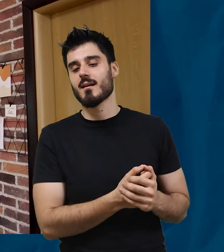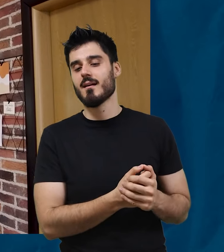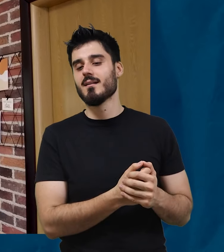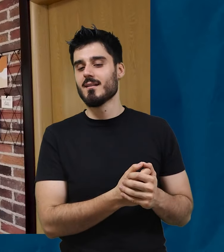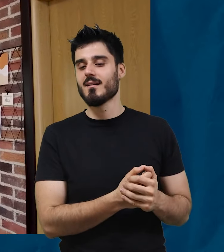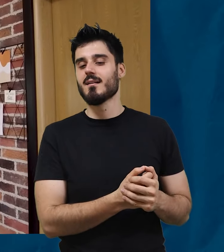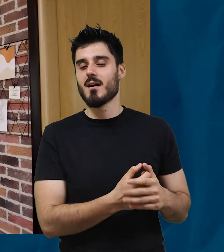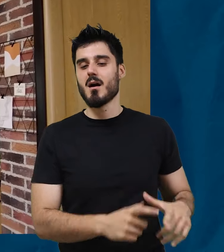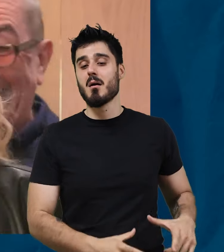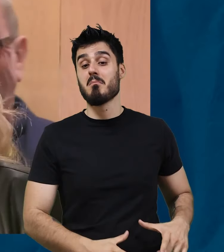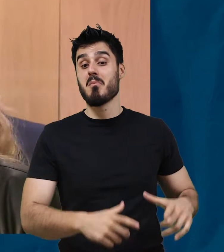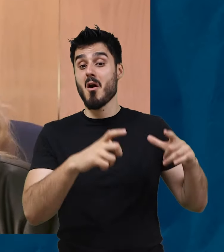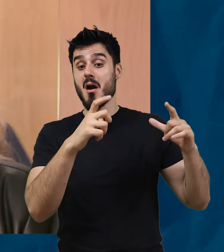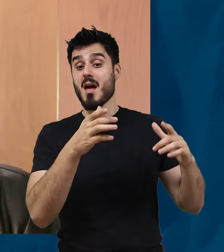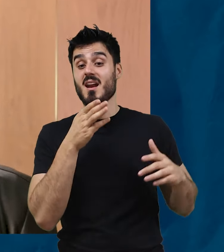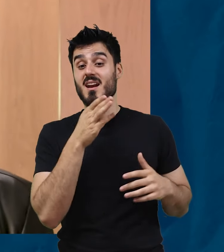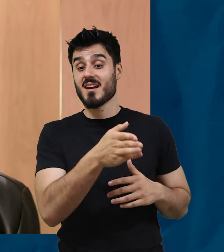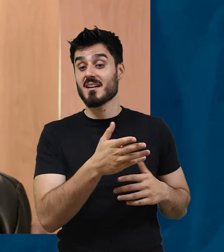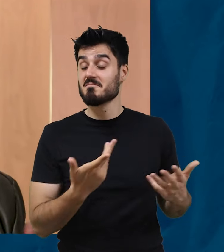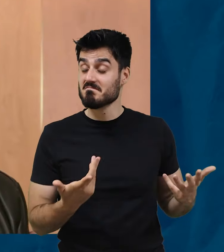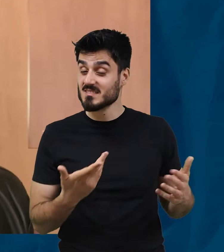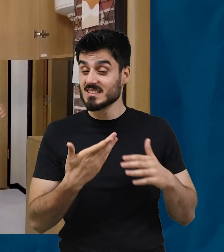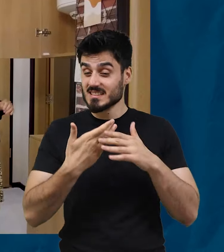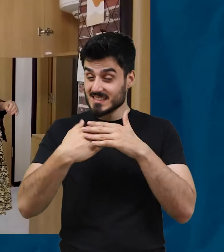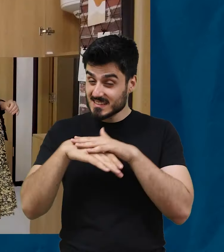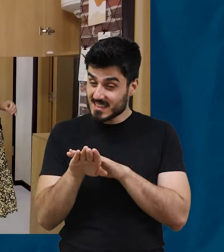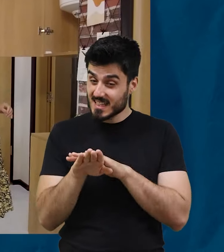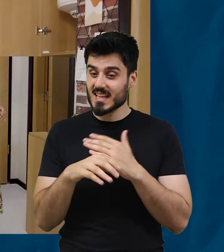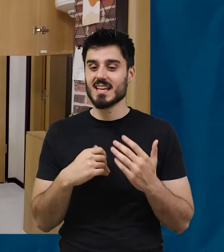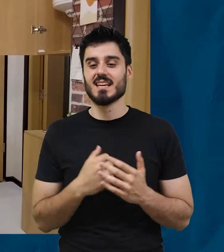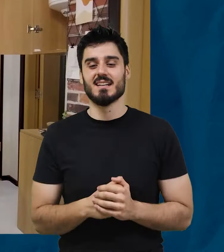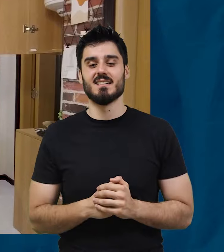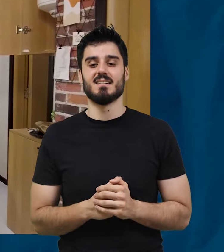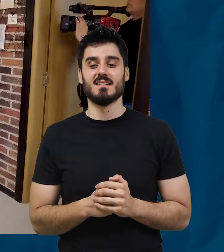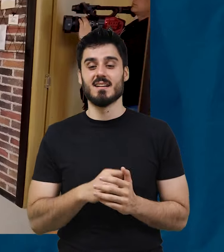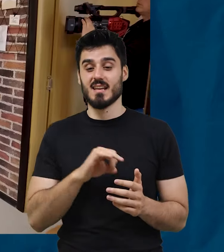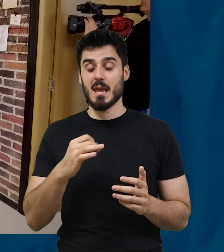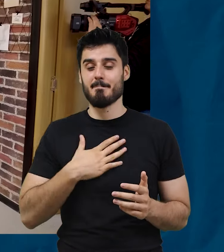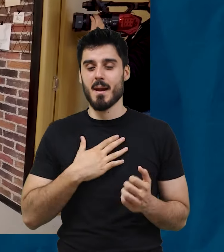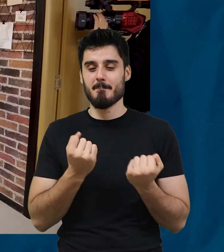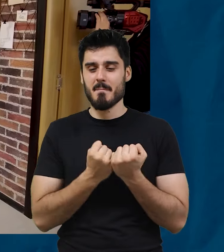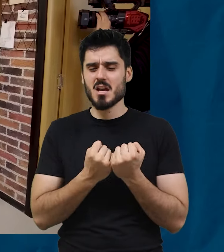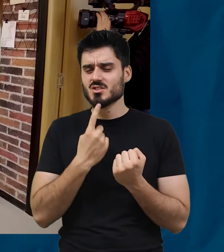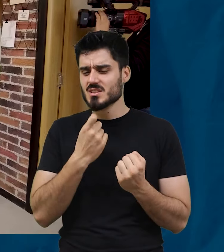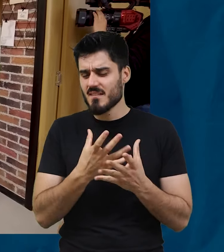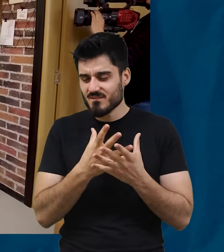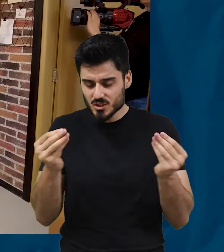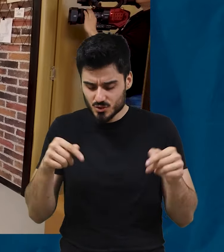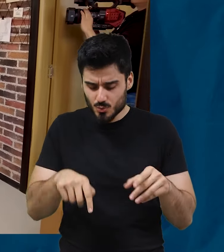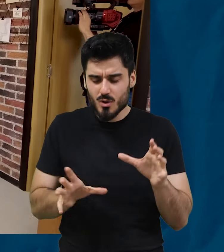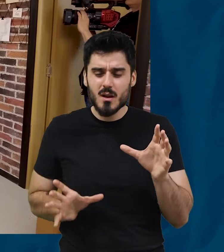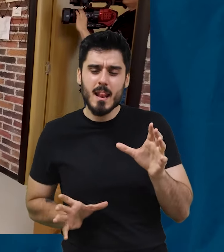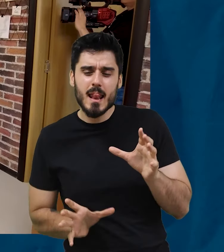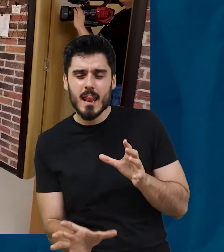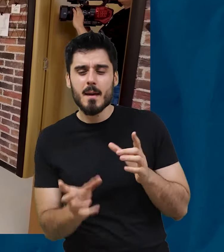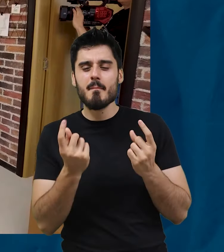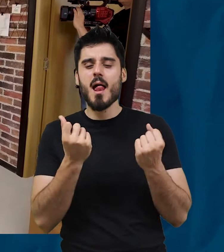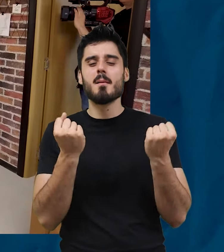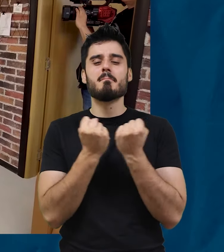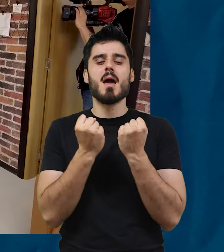Ето сега. Вау, бойлера в всекидневната. В всекидневната. И имаме пространство за всичко, а тук сме намерили